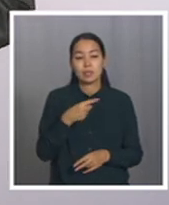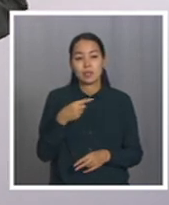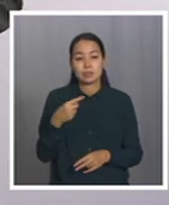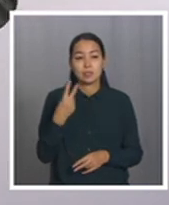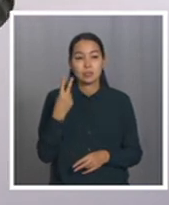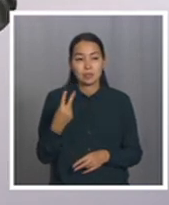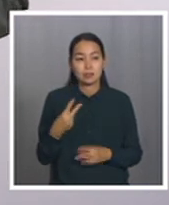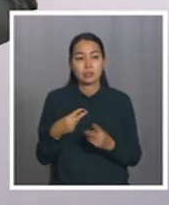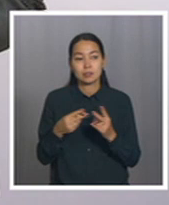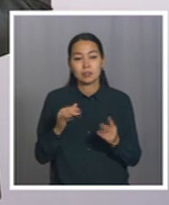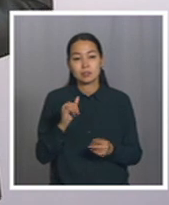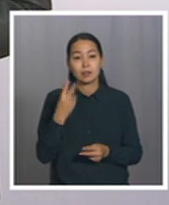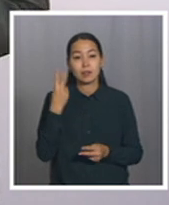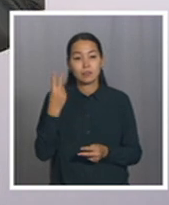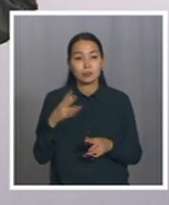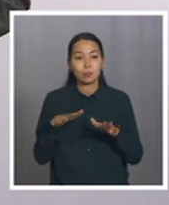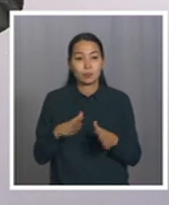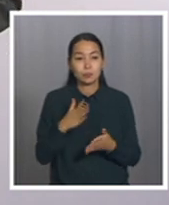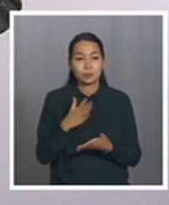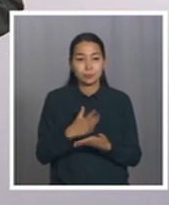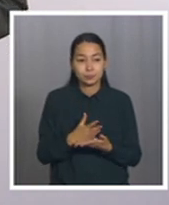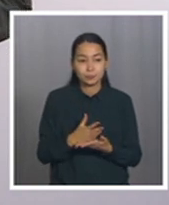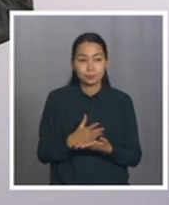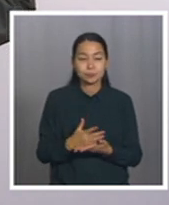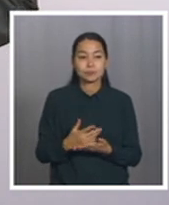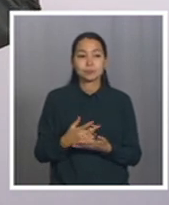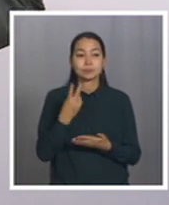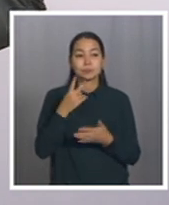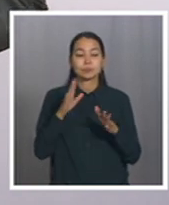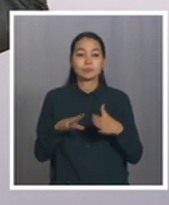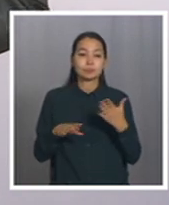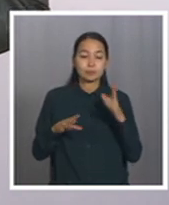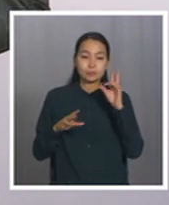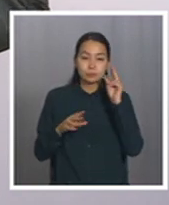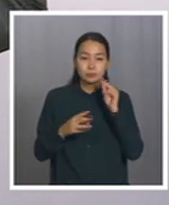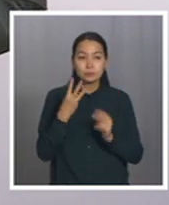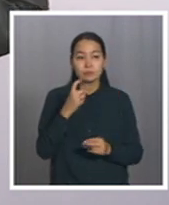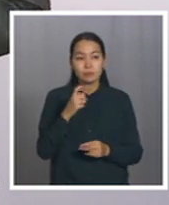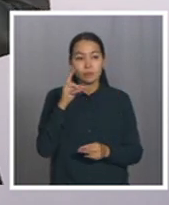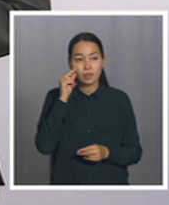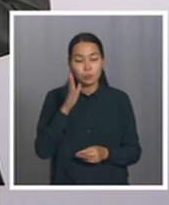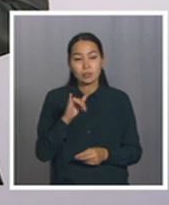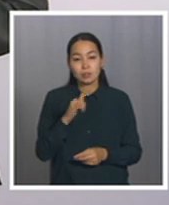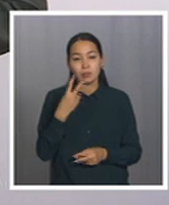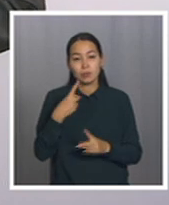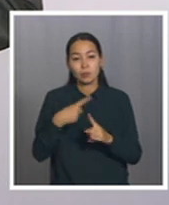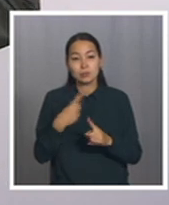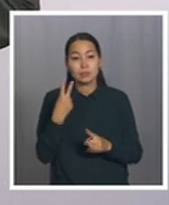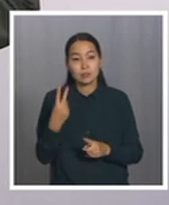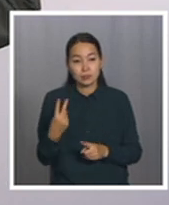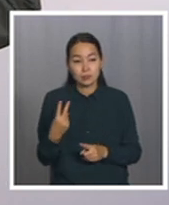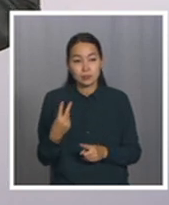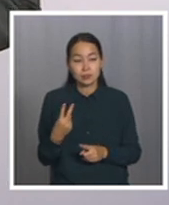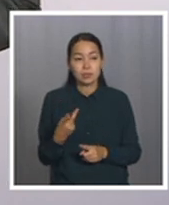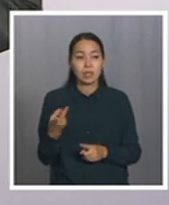y квадрат өрнегін аламыз. 2-ні оң жаққа тасымалдасақ, 3x-тің мәні тең болады бізде y квадрат қосылған 2-ге. 2